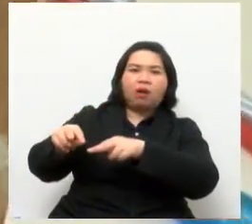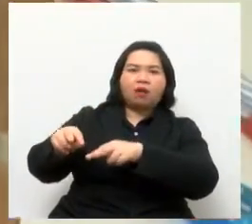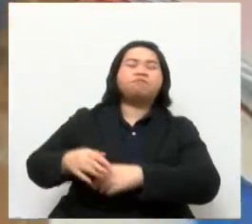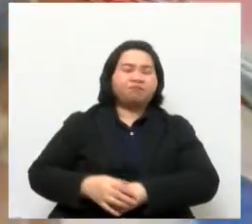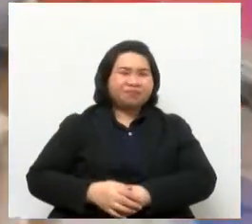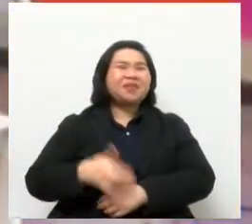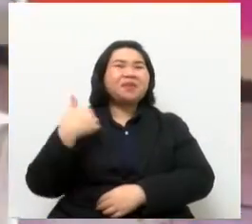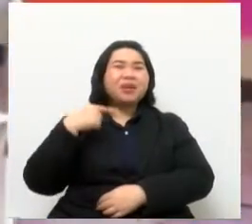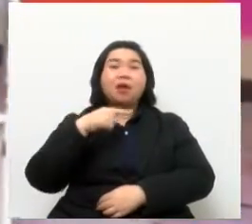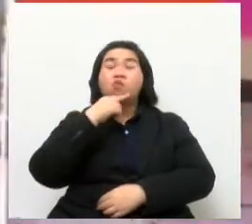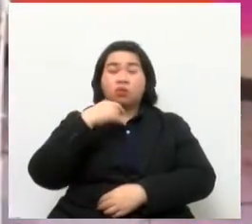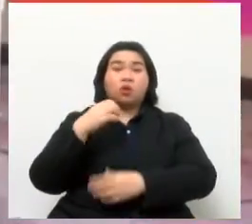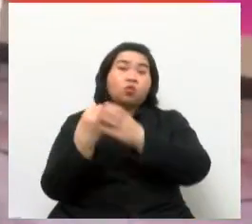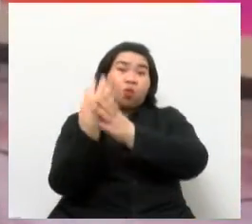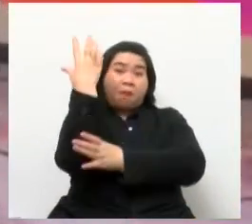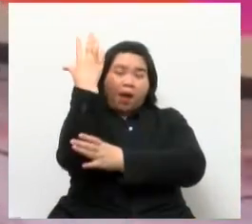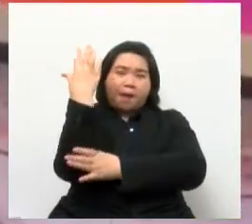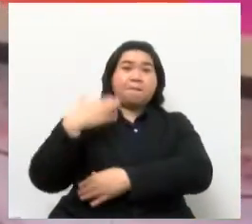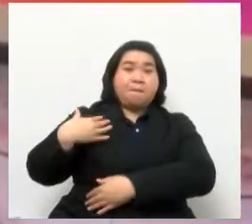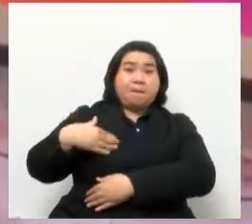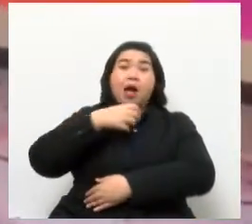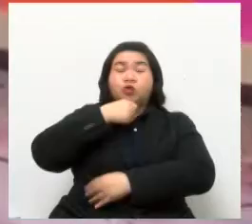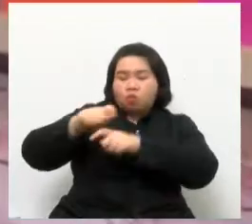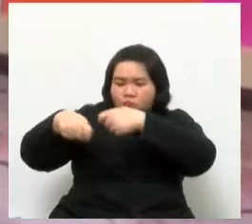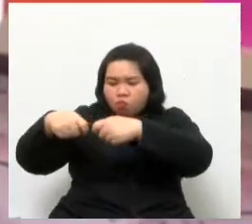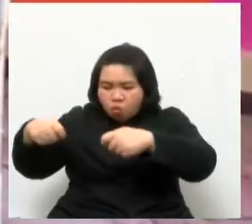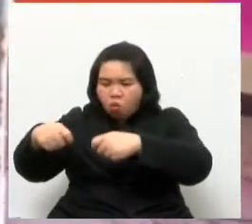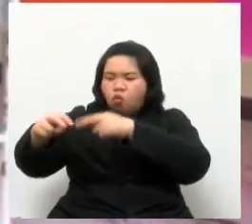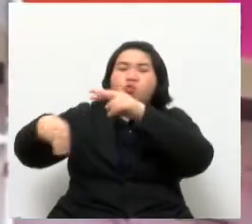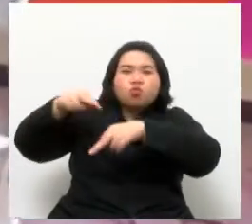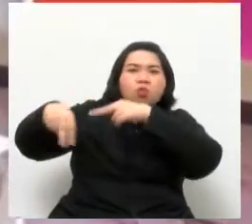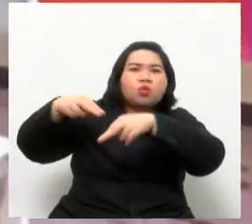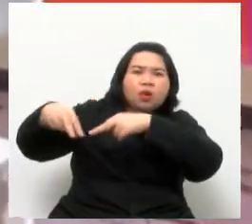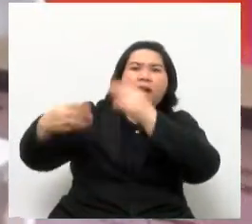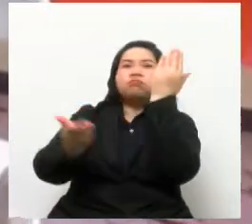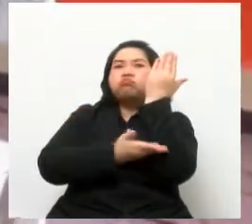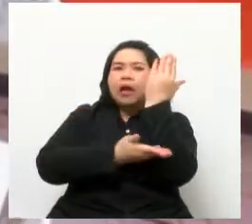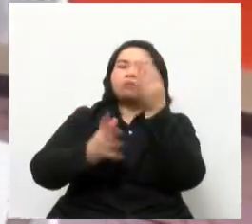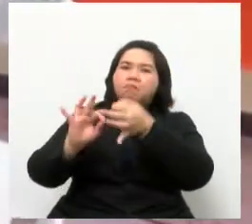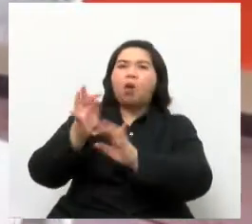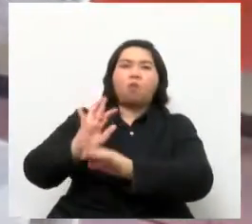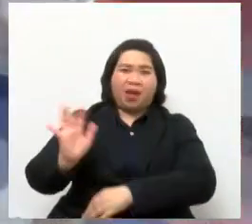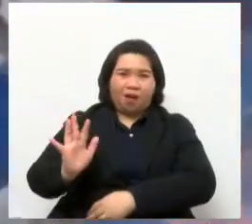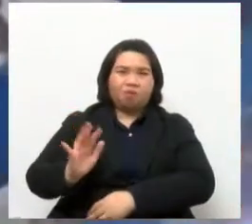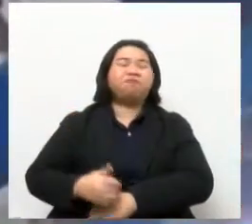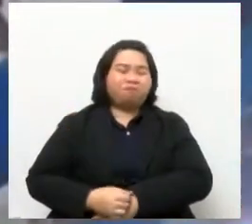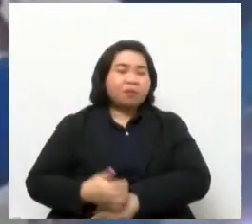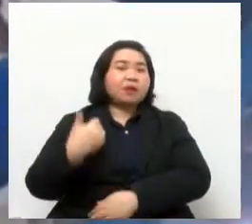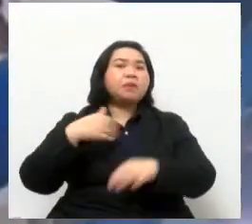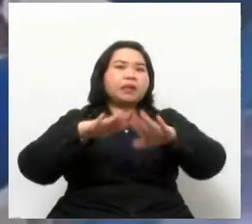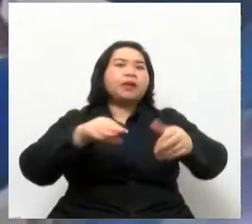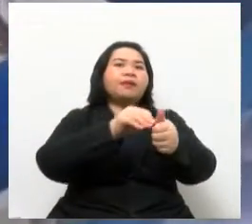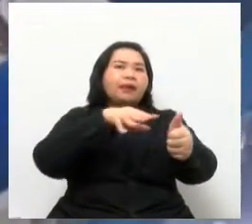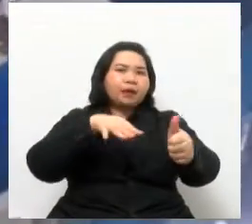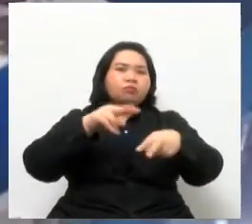บวชป่าตลอดจนส่งเสริมการจัดการเรียนรู้ของนักเรียนแกนนำโดยใช้การจัดการเรียนรู้ในหน่วยการ